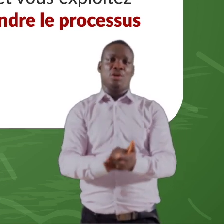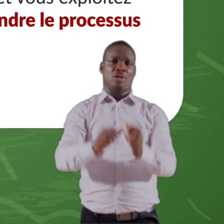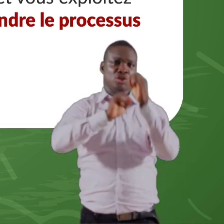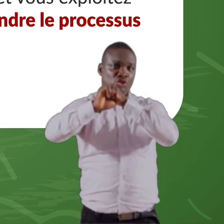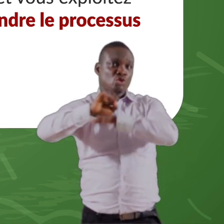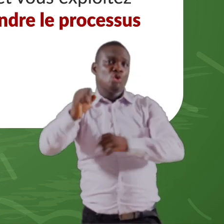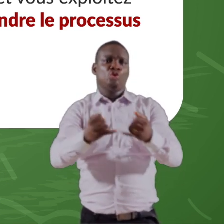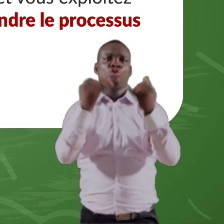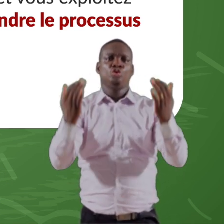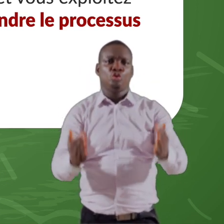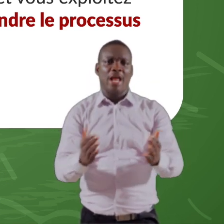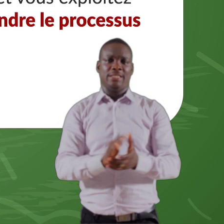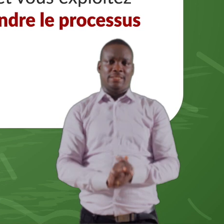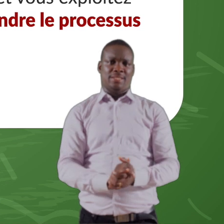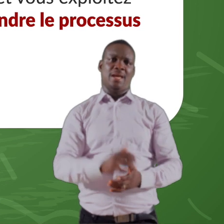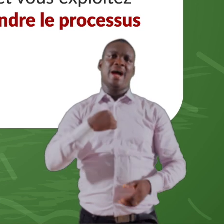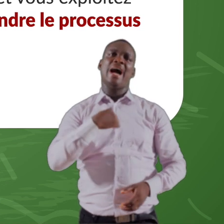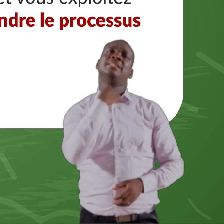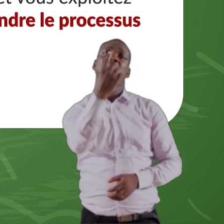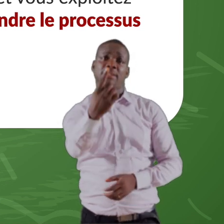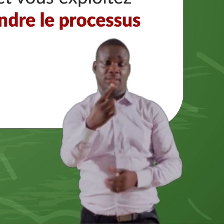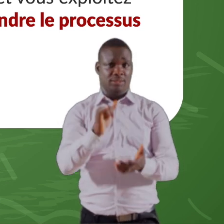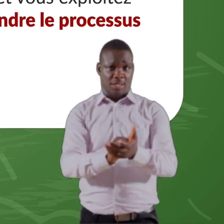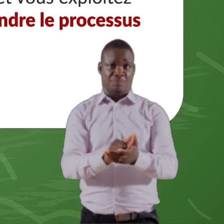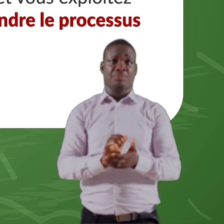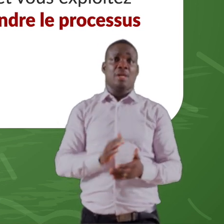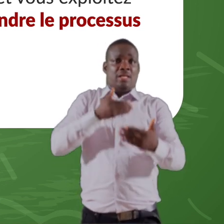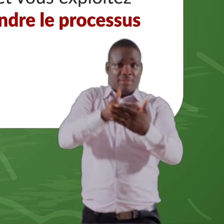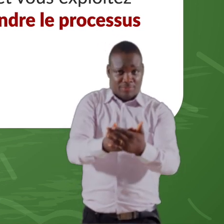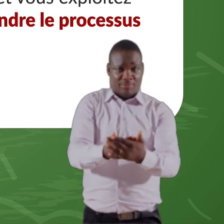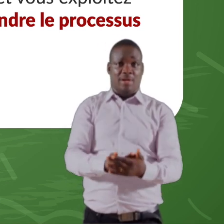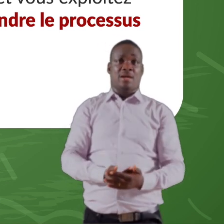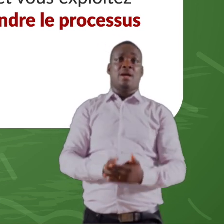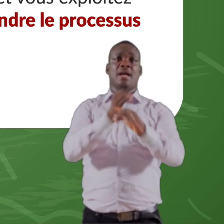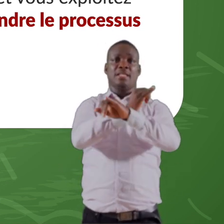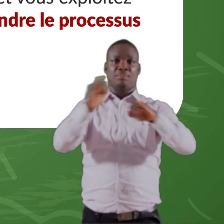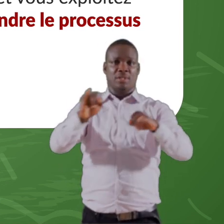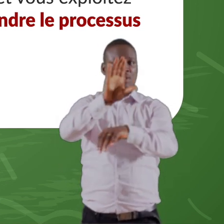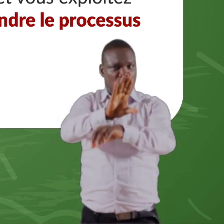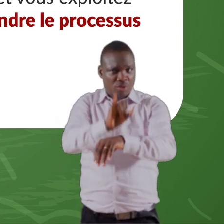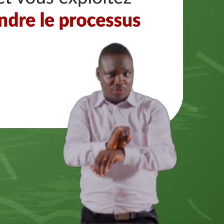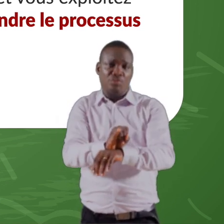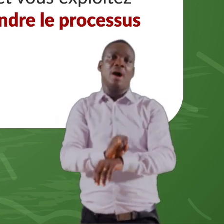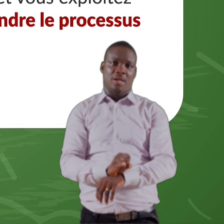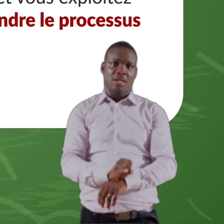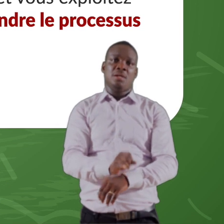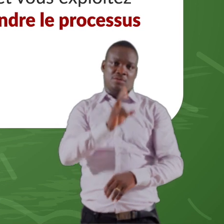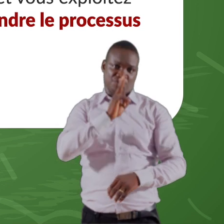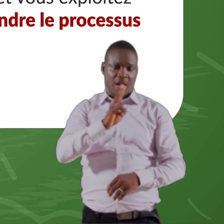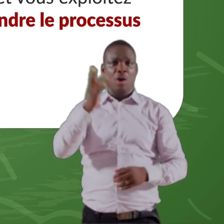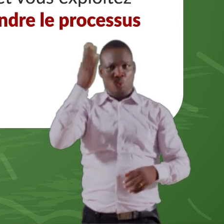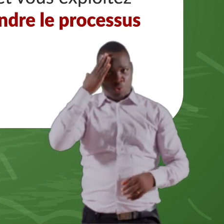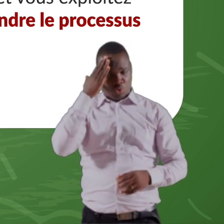le journaliste a tenu les propos suivants. L'accession à l'indépendance de la Côte d'Ivoire a certes connu des